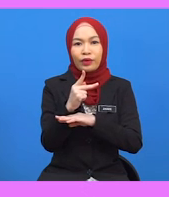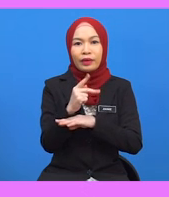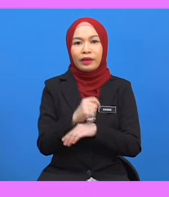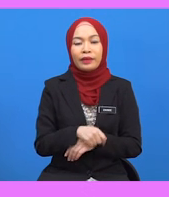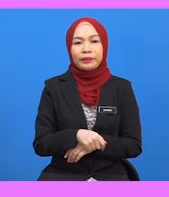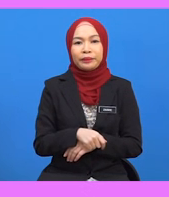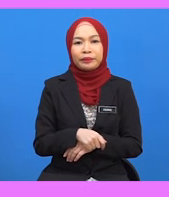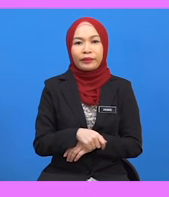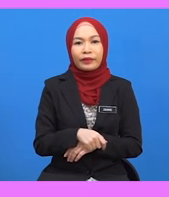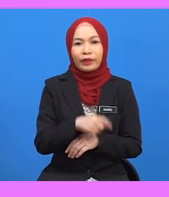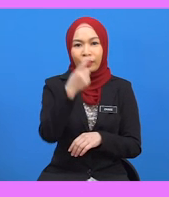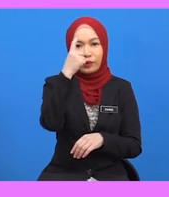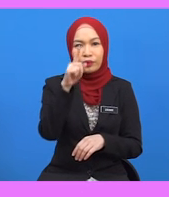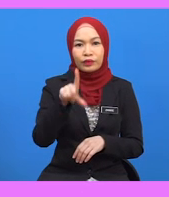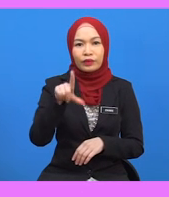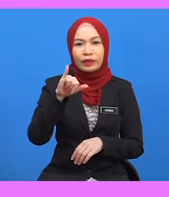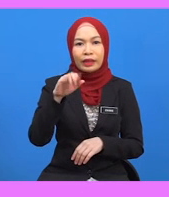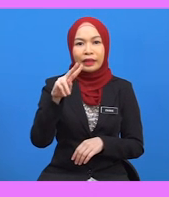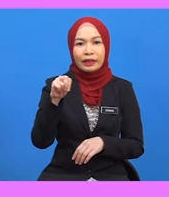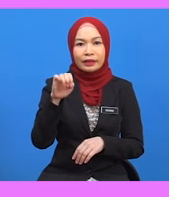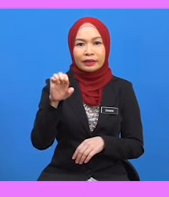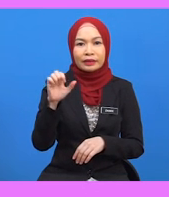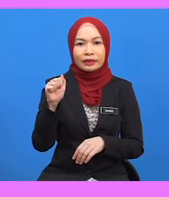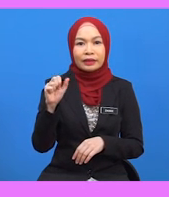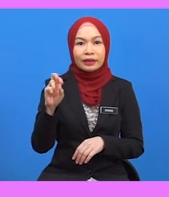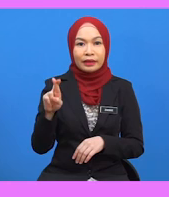Kedua, menulis sudokod bagi binary search.